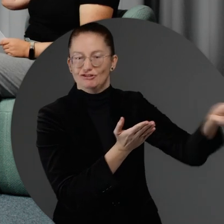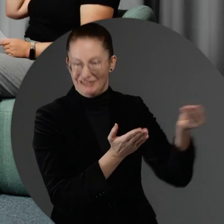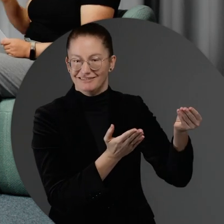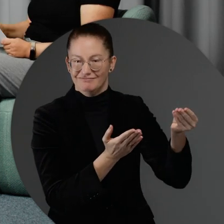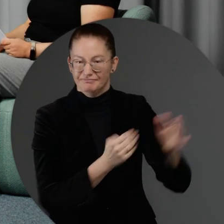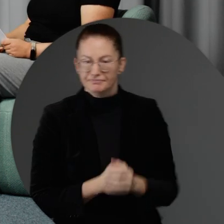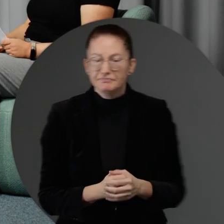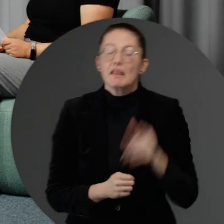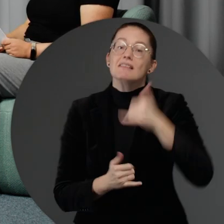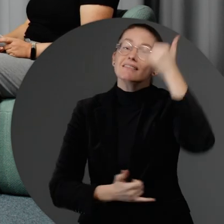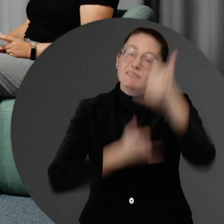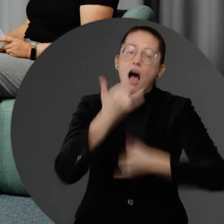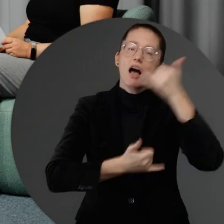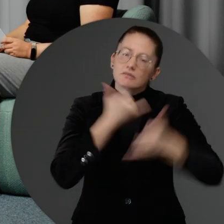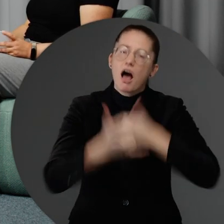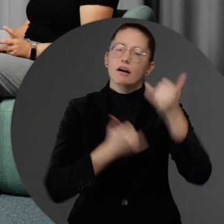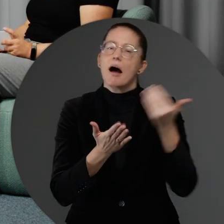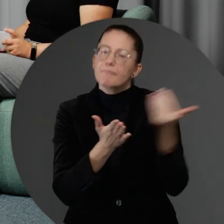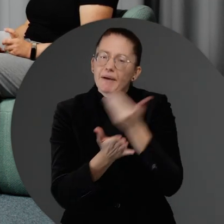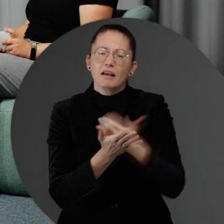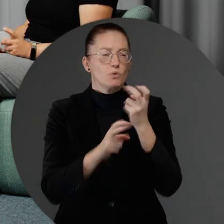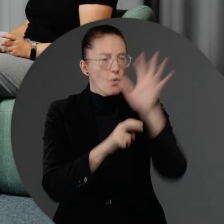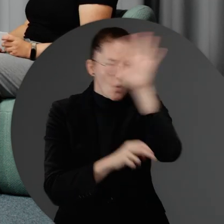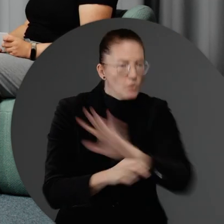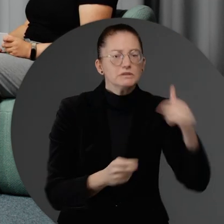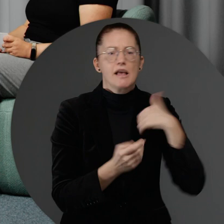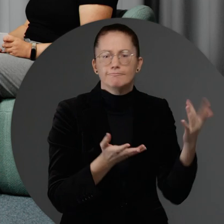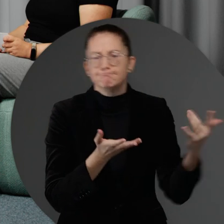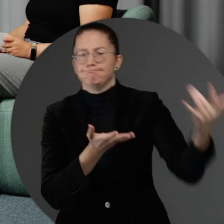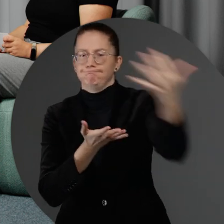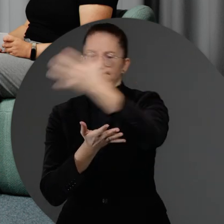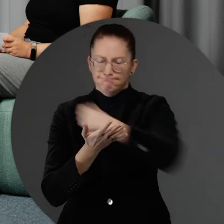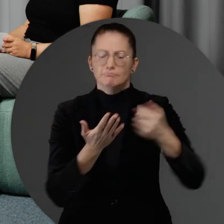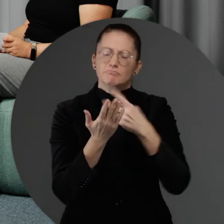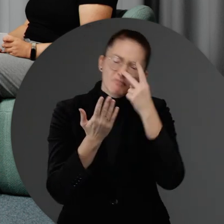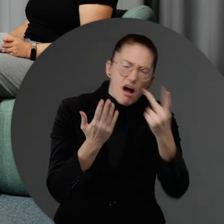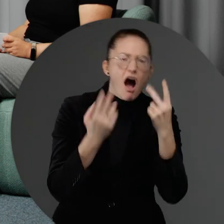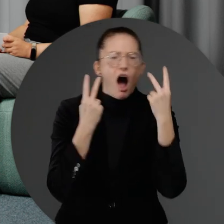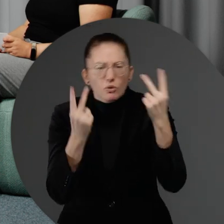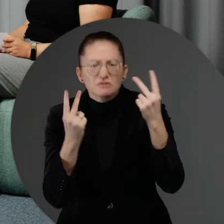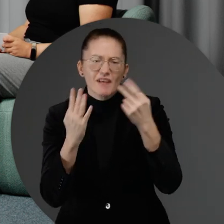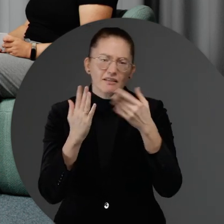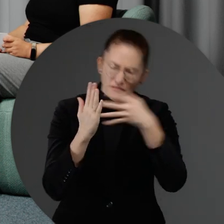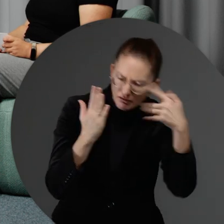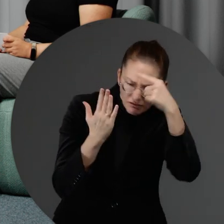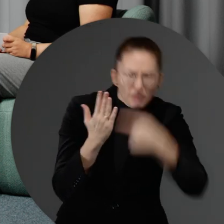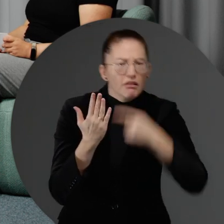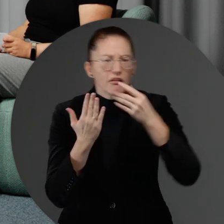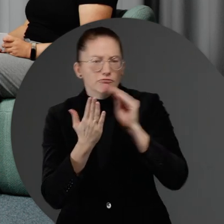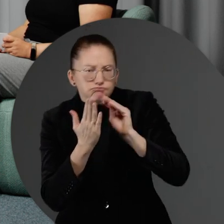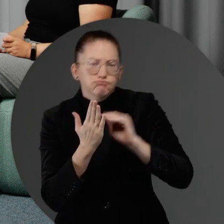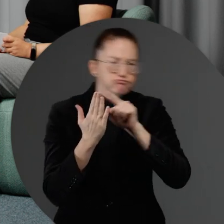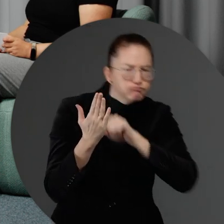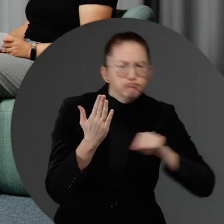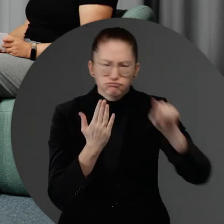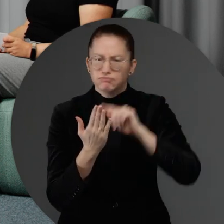Einrichtungen zugeschickt. All diese Reports werten wir jährlich aus für ganz Österreich. Da werden auch die Berichte